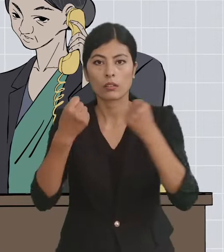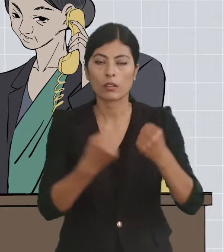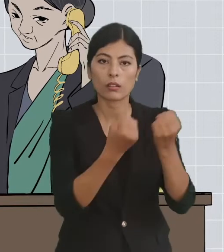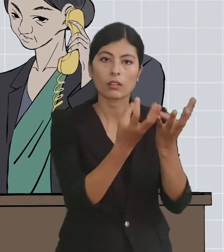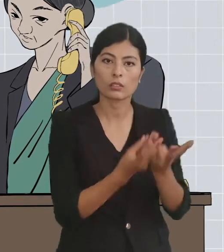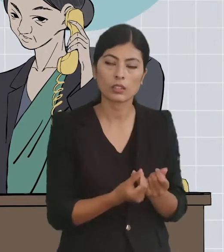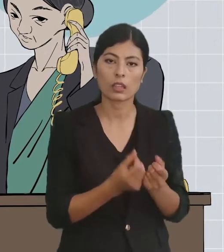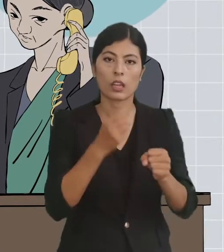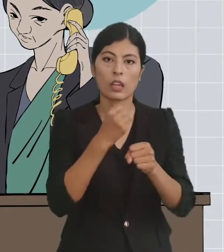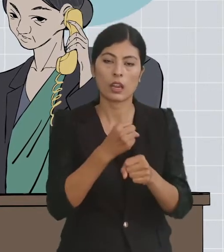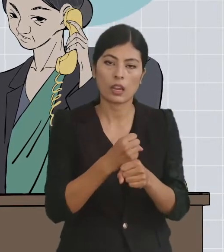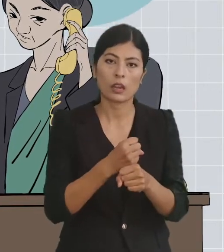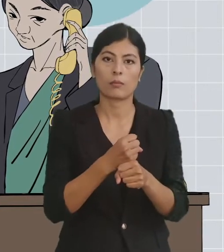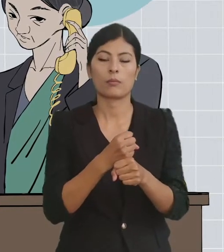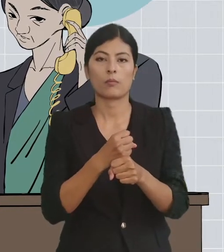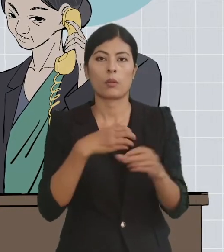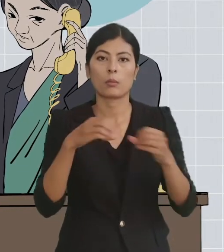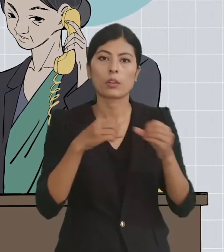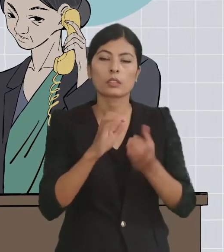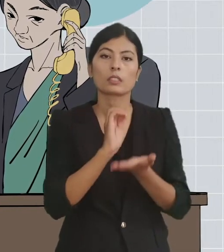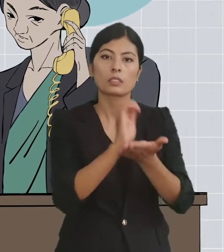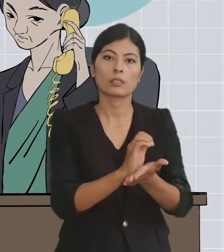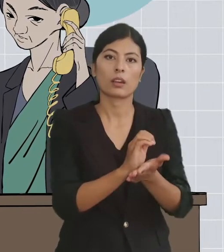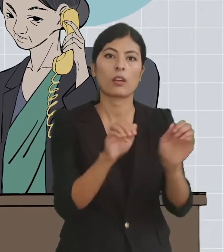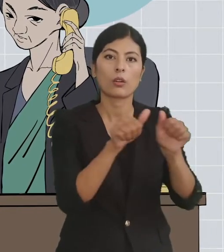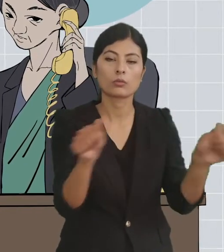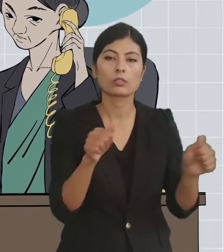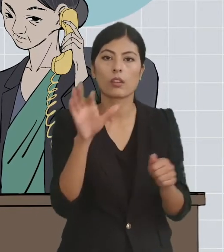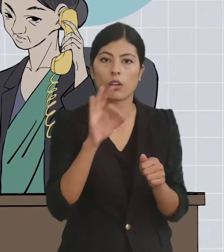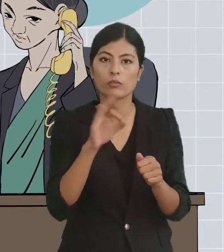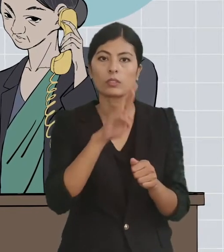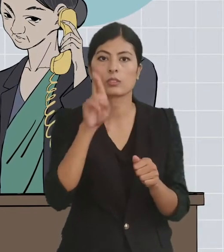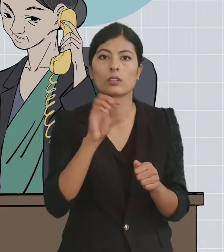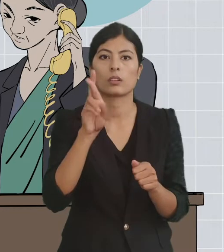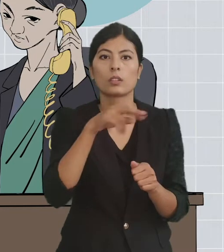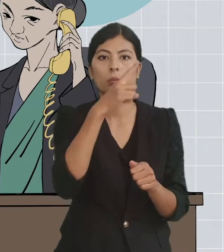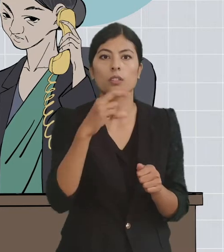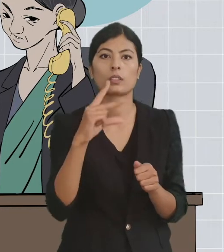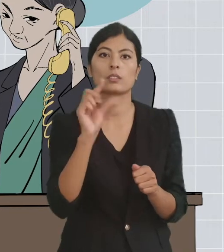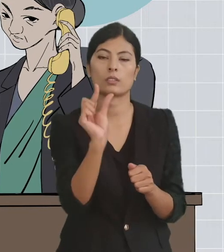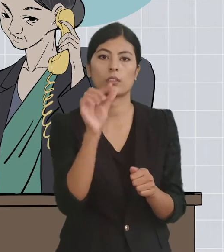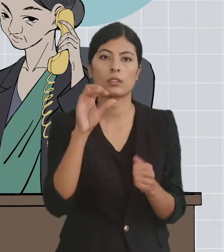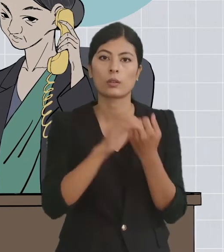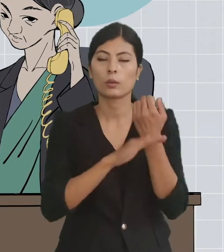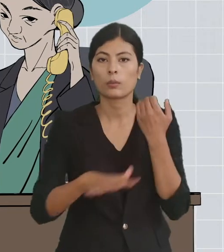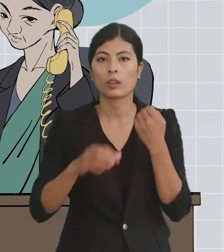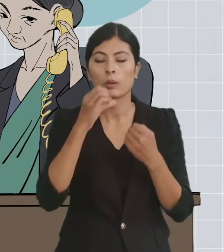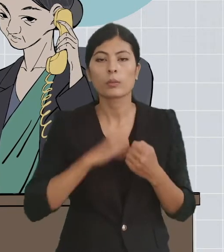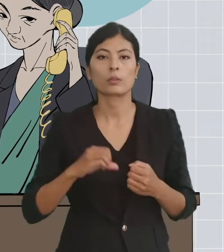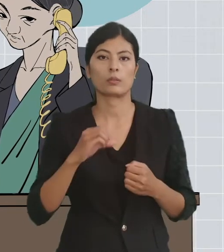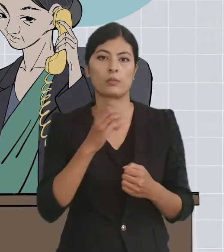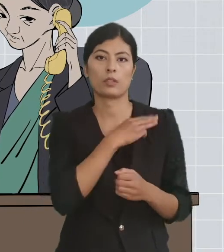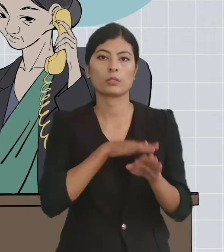संख्या प्रकार प्रकृतिको आधारमी सेवा प्रदायक निकायहरू तथा प्रेषण प्रणालीका माध्यमबाट पीडित प्रभावितहरूको